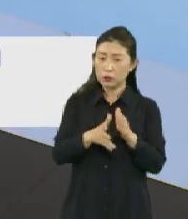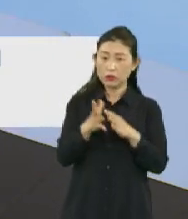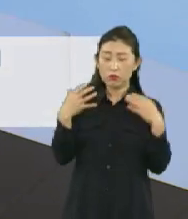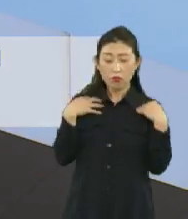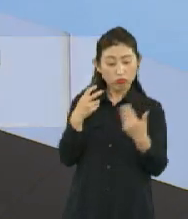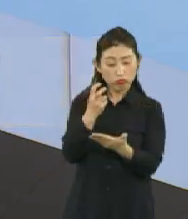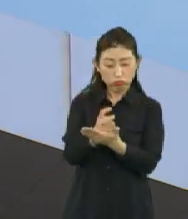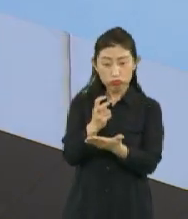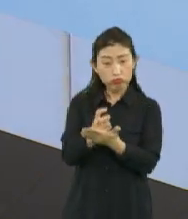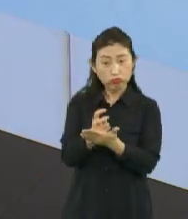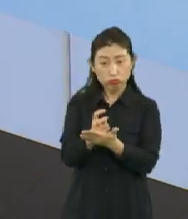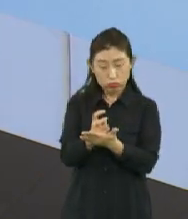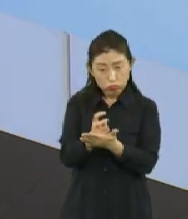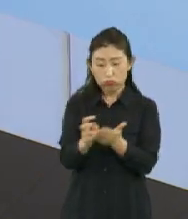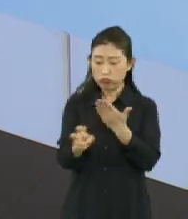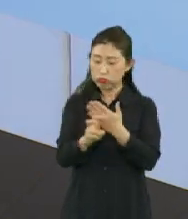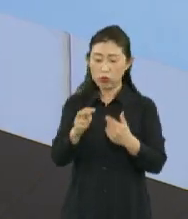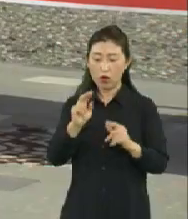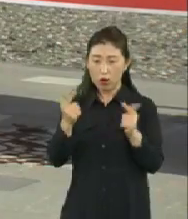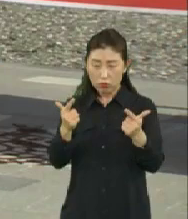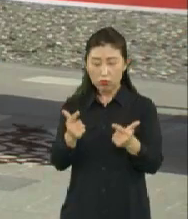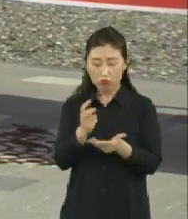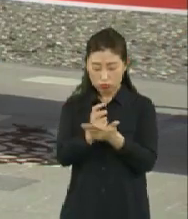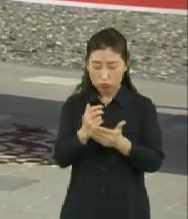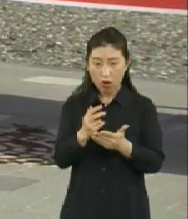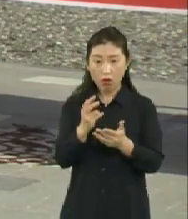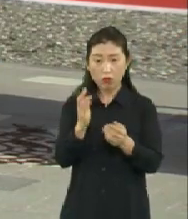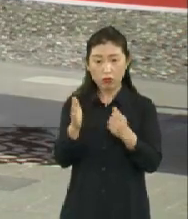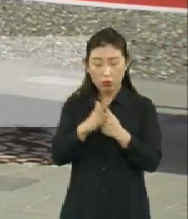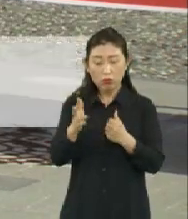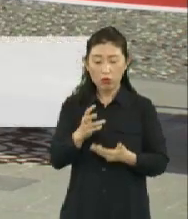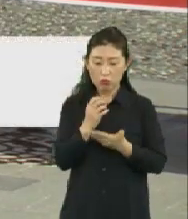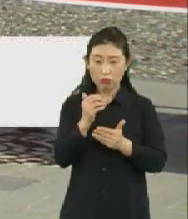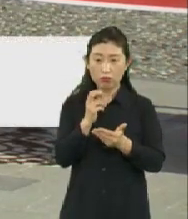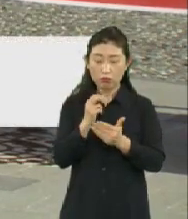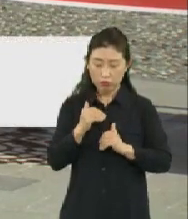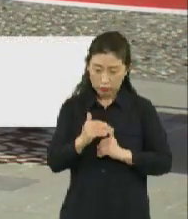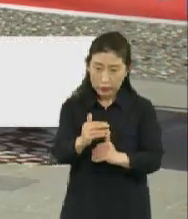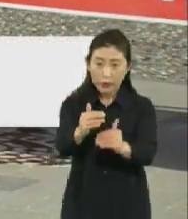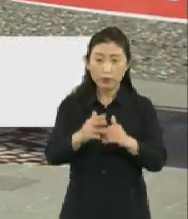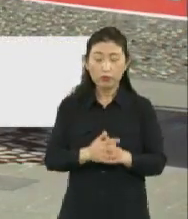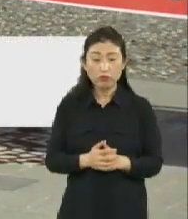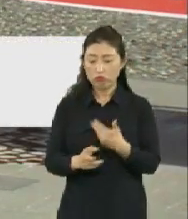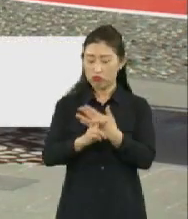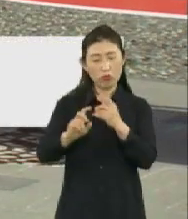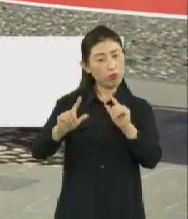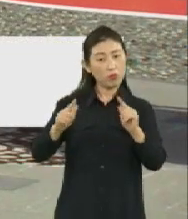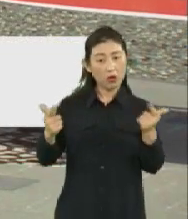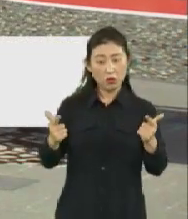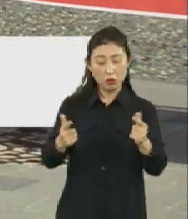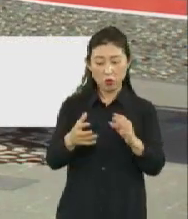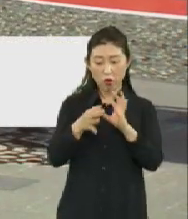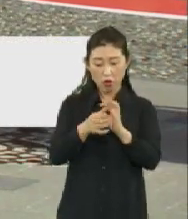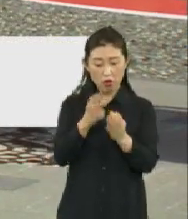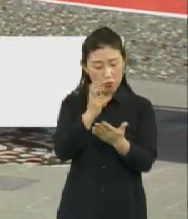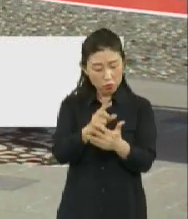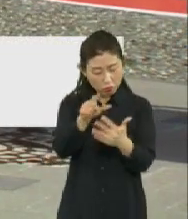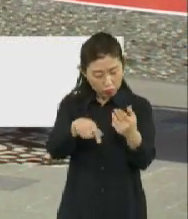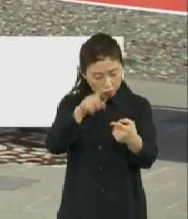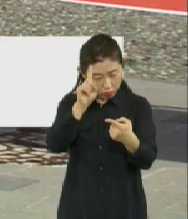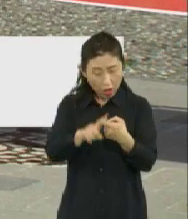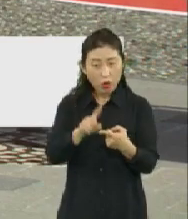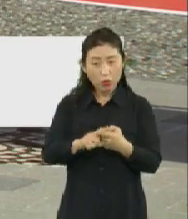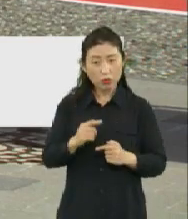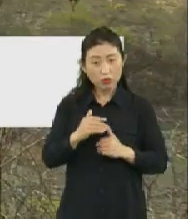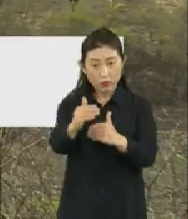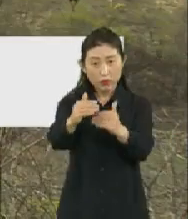없다며 강행 의사를 내비쳤습니다. 법적으로 문제 있다고 저희는 판단하지는 않아요. 저희 딴에는 관련 규정에 정확하게 진행을